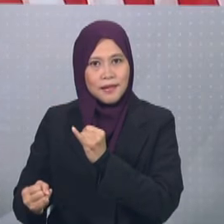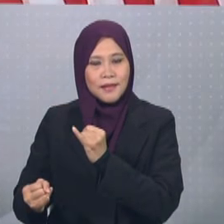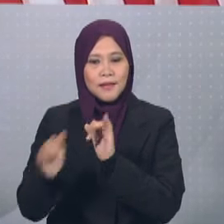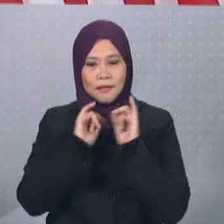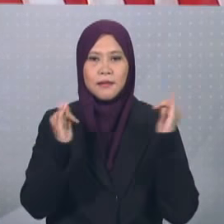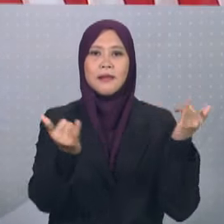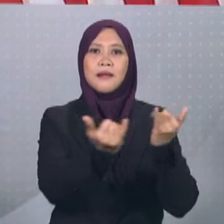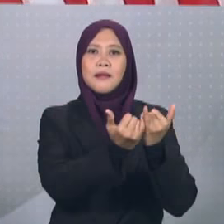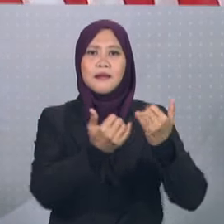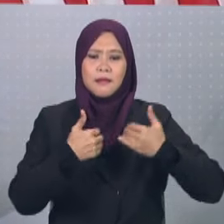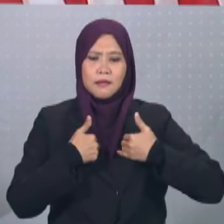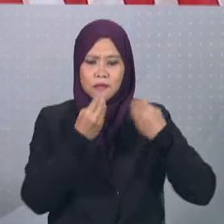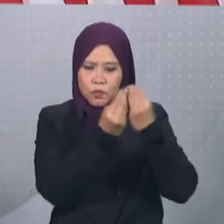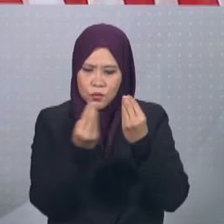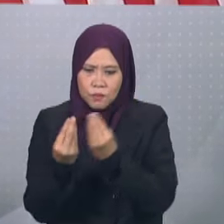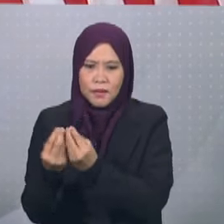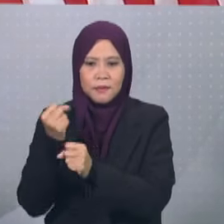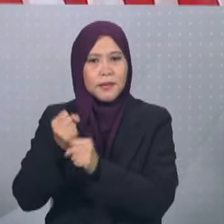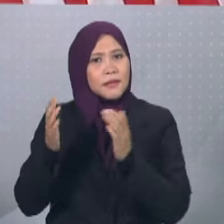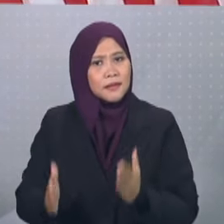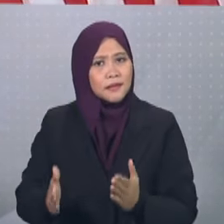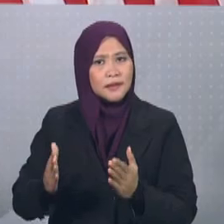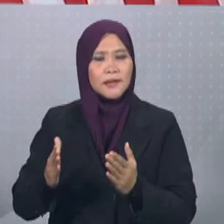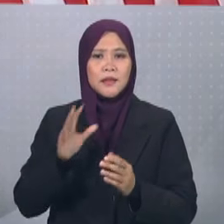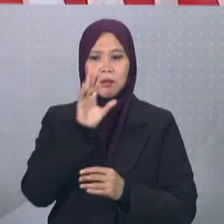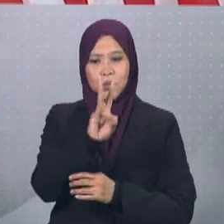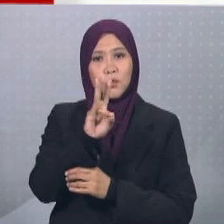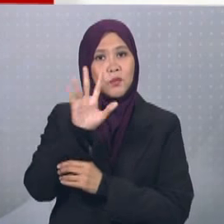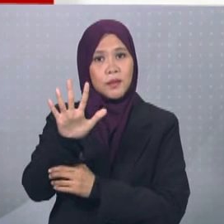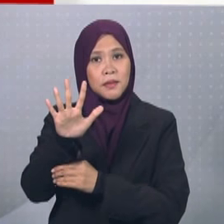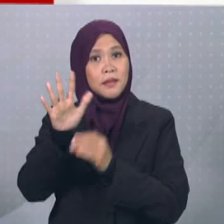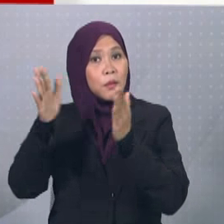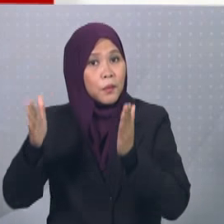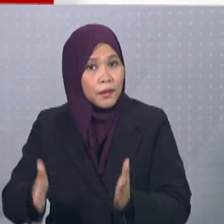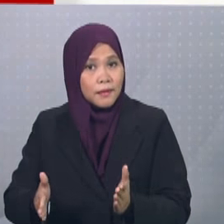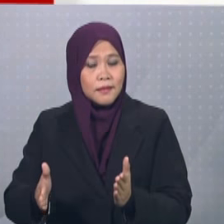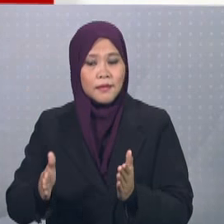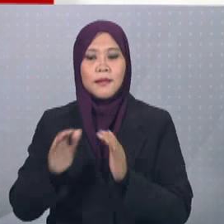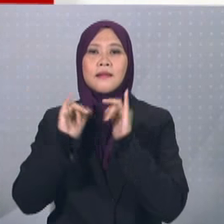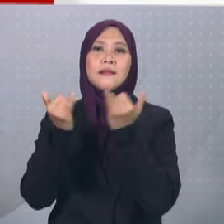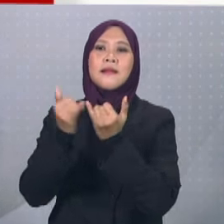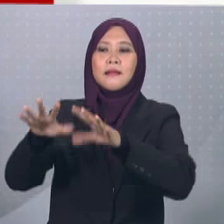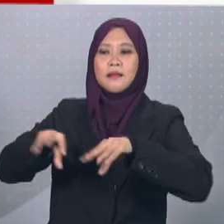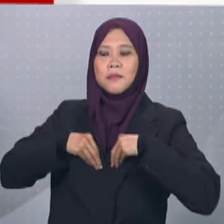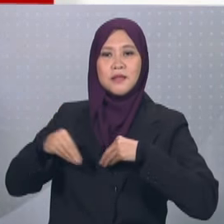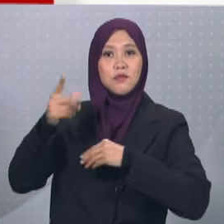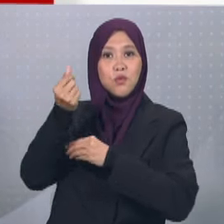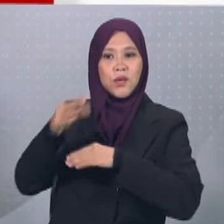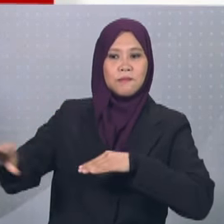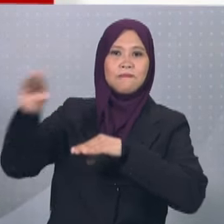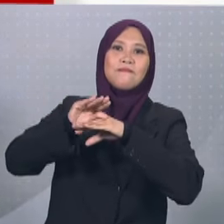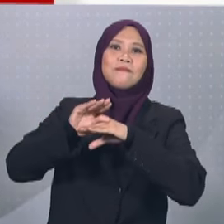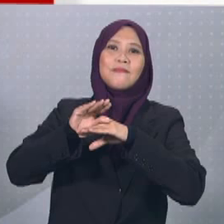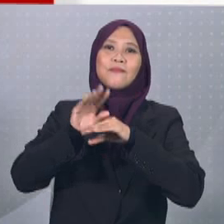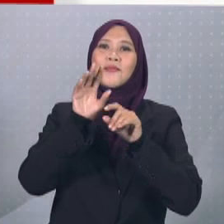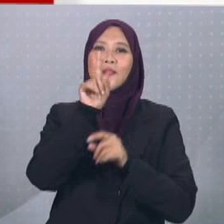bagi syarikat yang mempunyai bilangan pekerja sehingga 75 orang, syarikat akan menerima subsidi upah